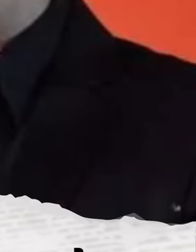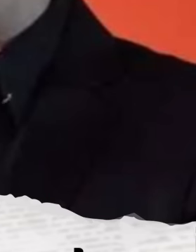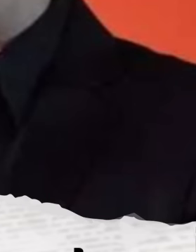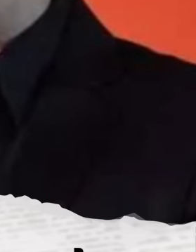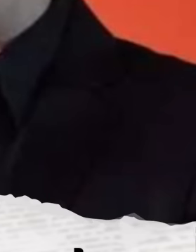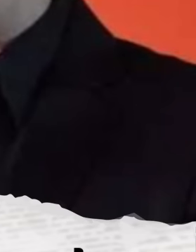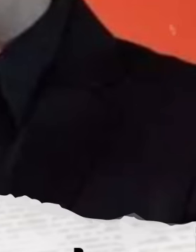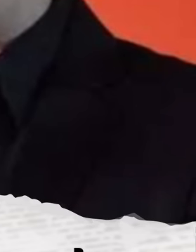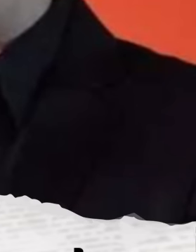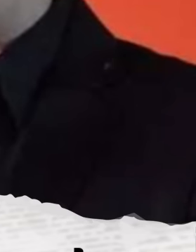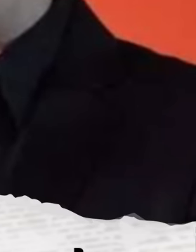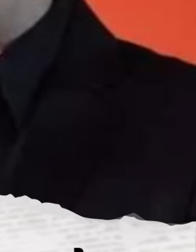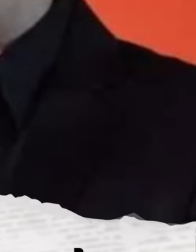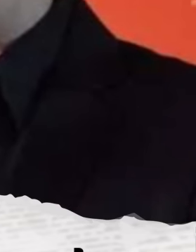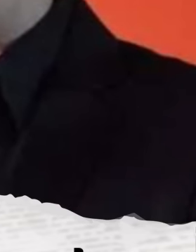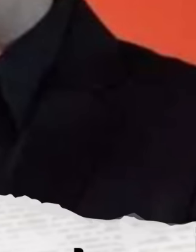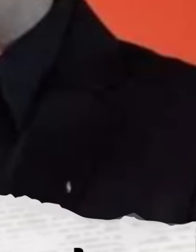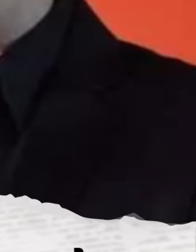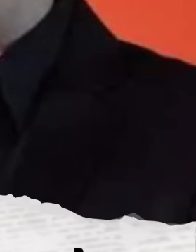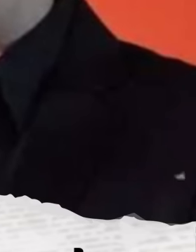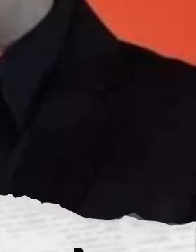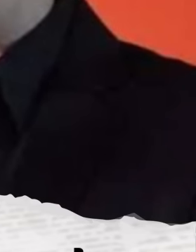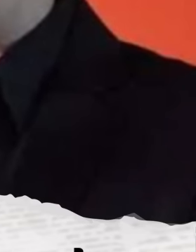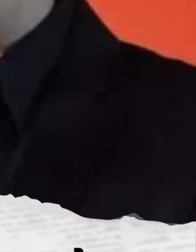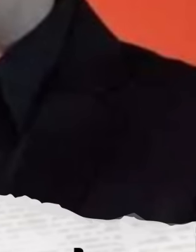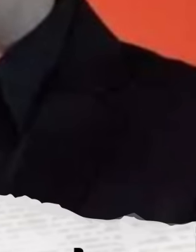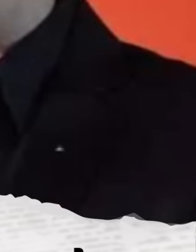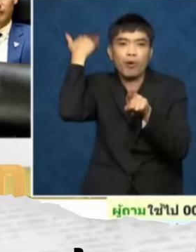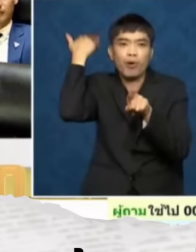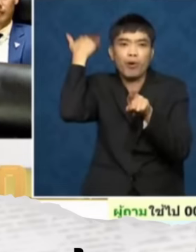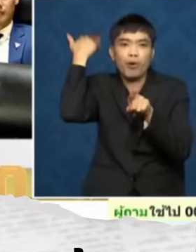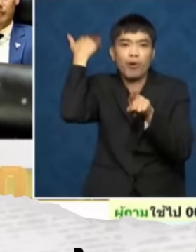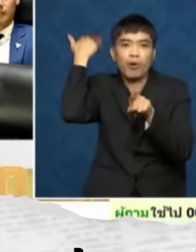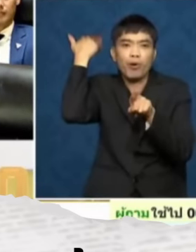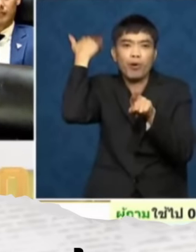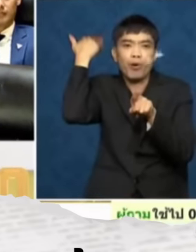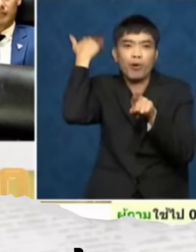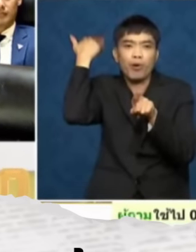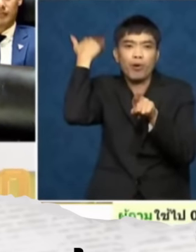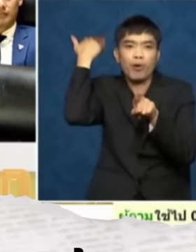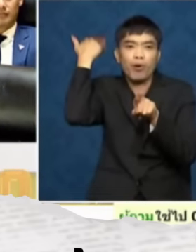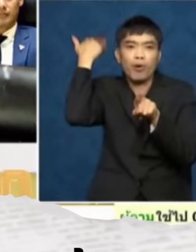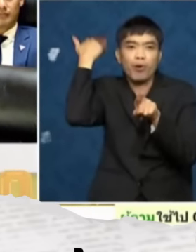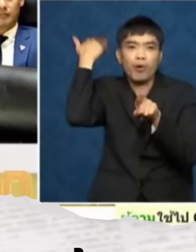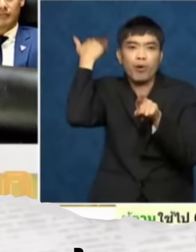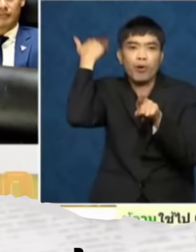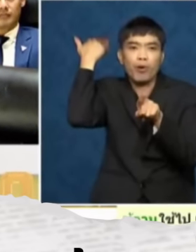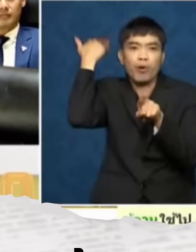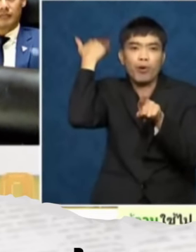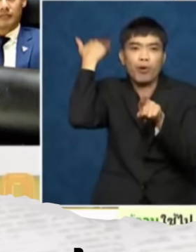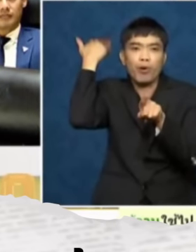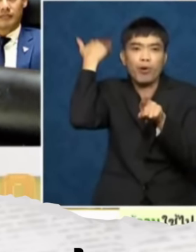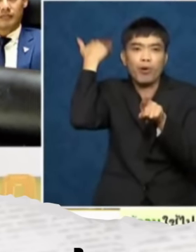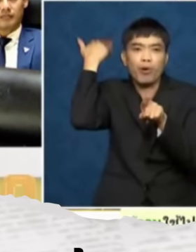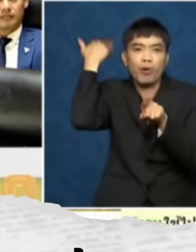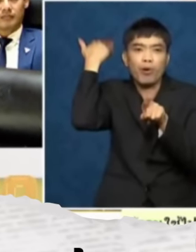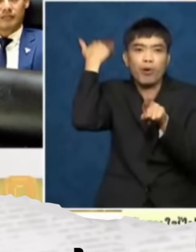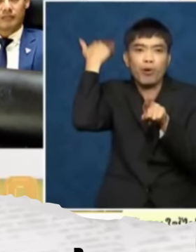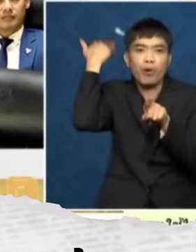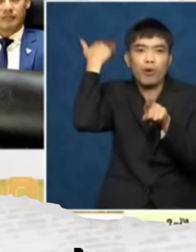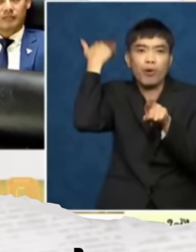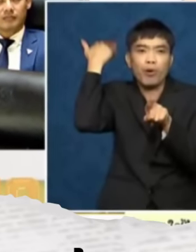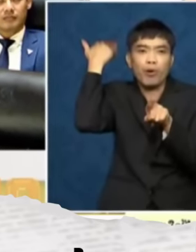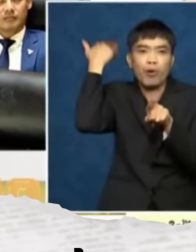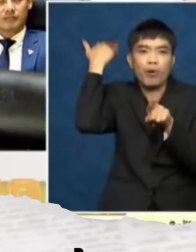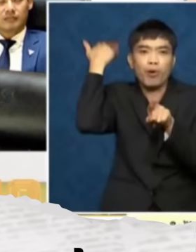อดีตนายกรัฐมนตรีเนี่ยสุขภาพแข็งแรงสามารถไปตลาดได้แบบลุกนั่งพูดคุยกับผู้สูงอายุได้ก็มีอีกหนึ่งจังหวะค่ะคือจังหวะ